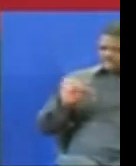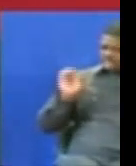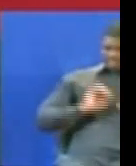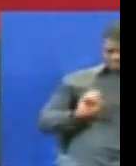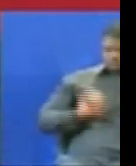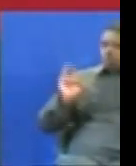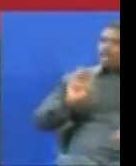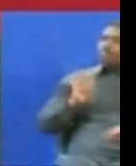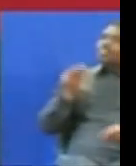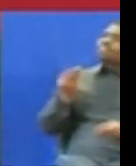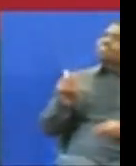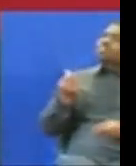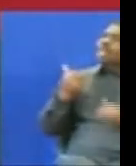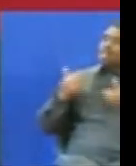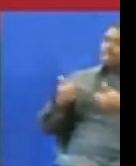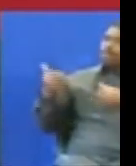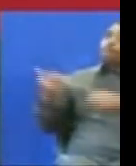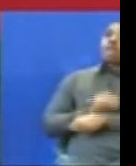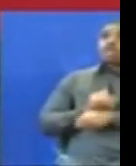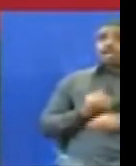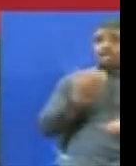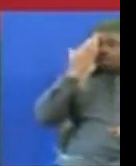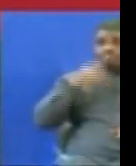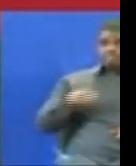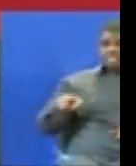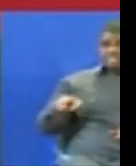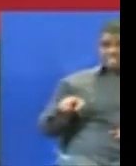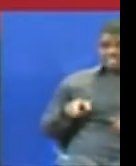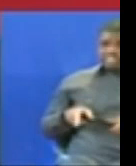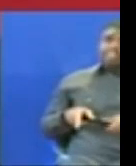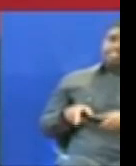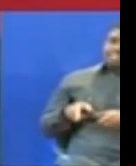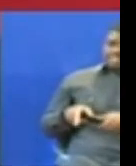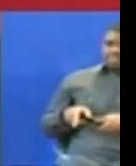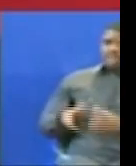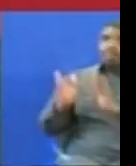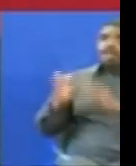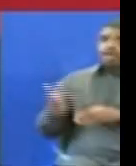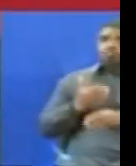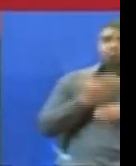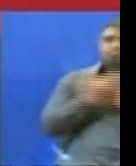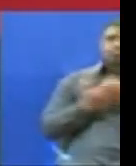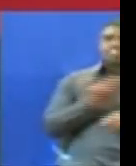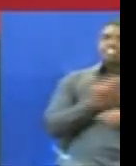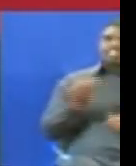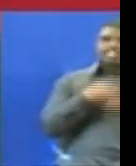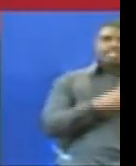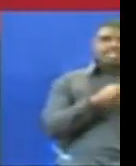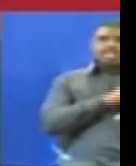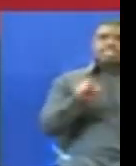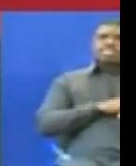kupata fedha. Najua kwamba pia barabara hii inahusu nchi zingine, kwa maana nchi ambazo ziko ndani ya East